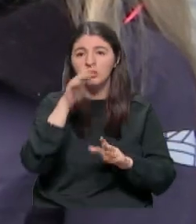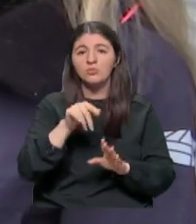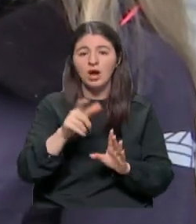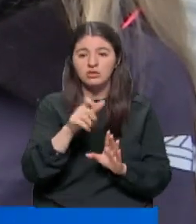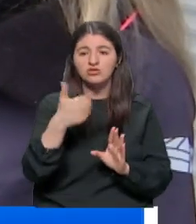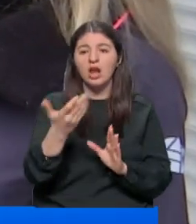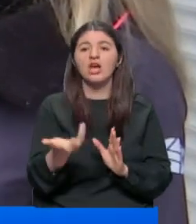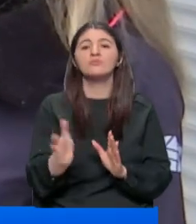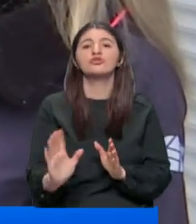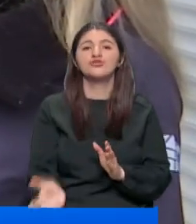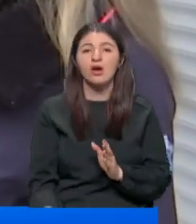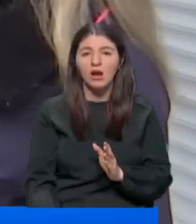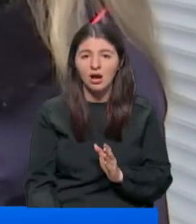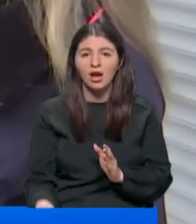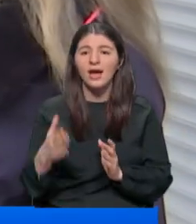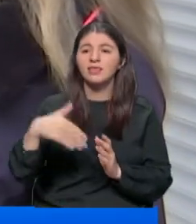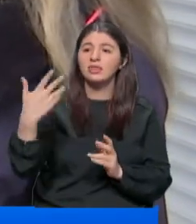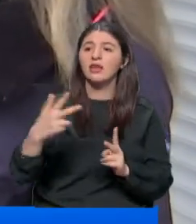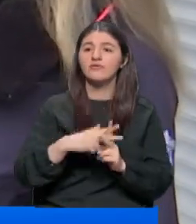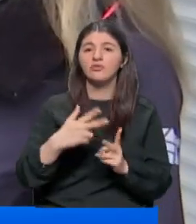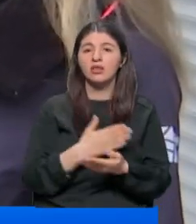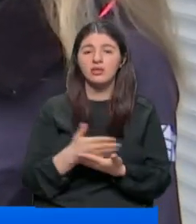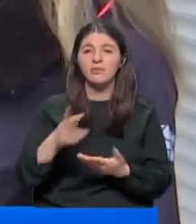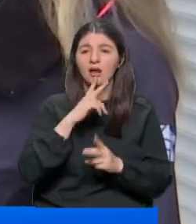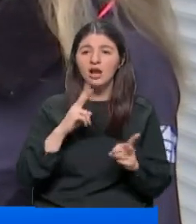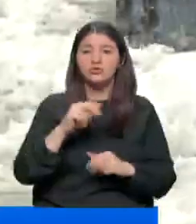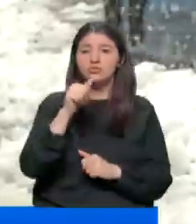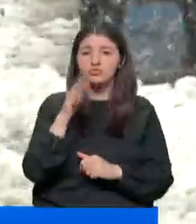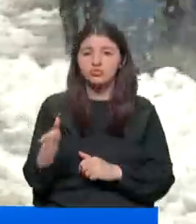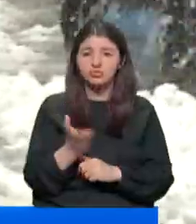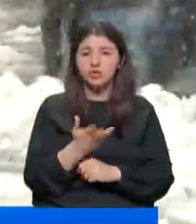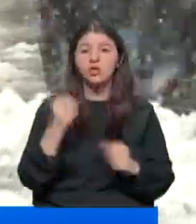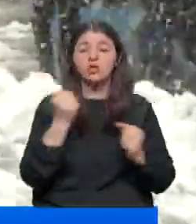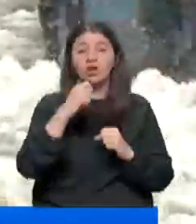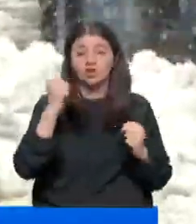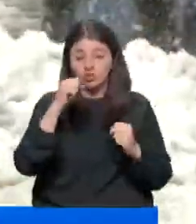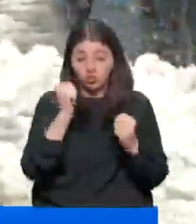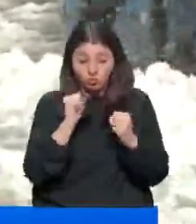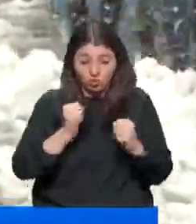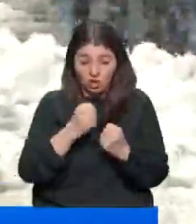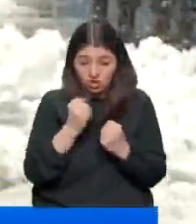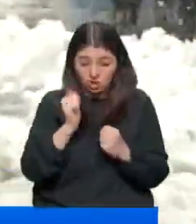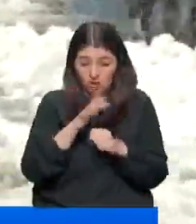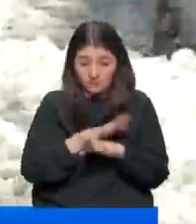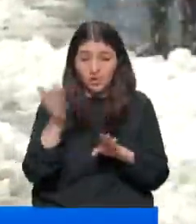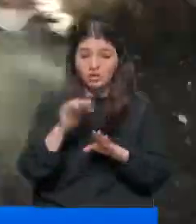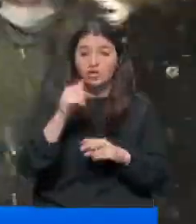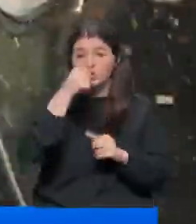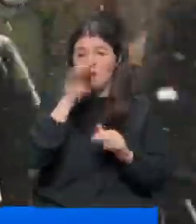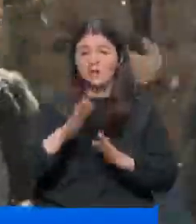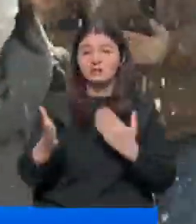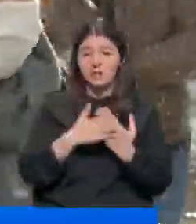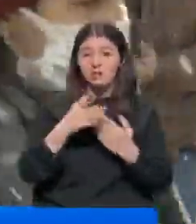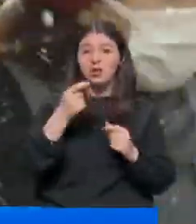sonra yanmayacak. Diğer faturalar devam edecek, elektrikli, suydu. Soğuk kış günleri bittikten sonra gelecek olan doğalgaz